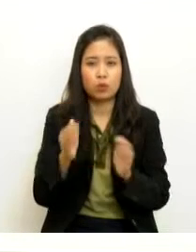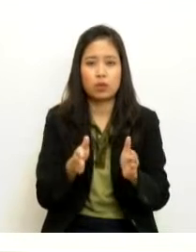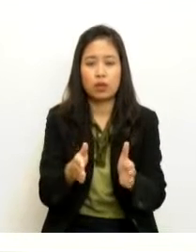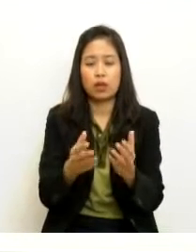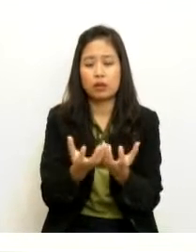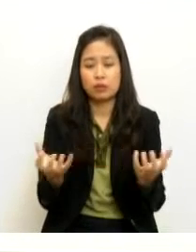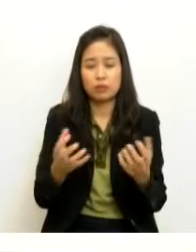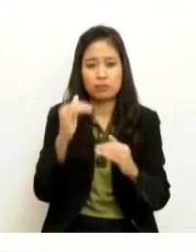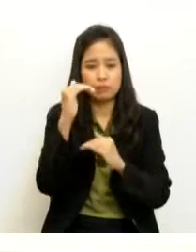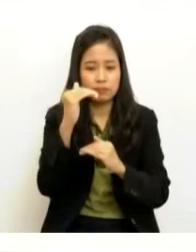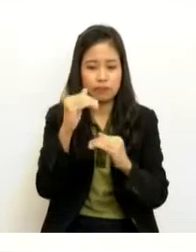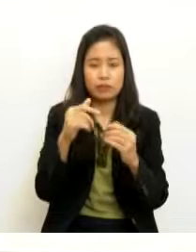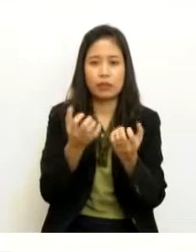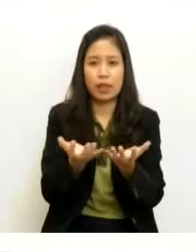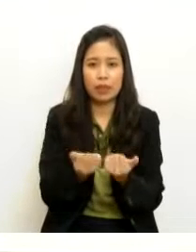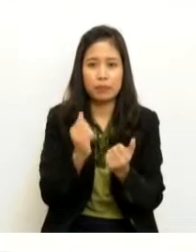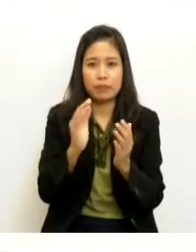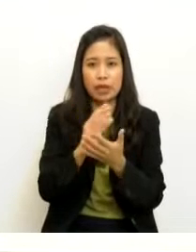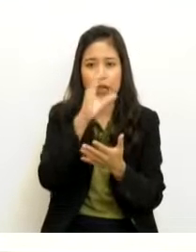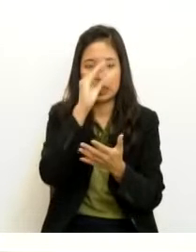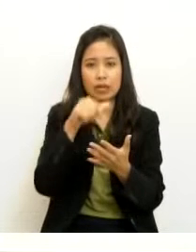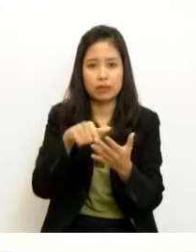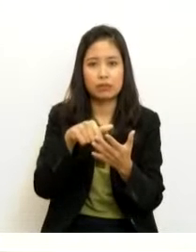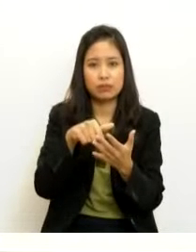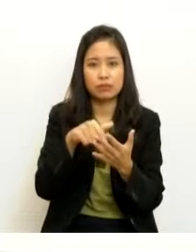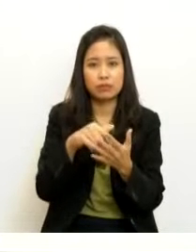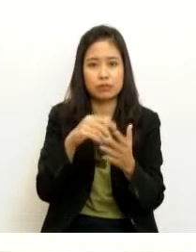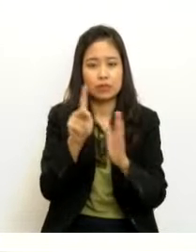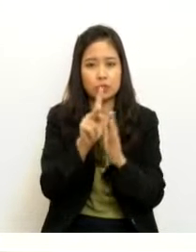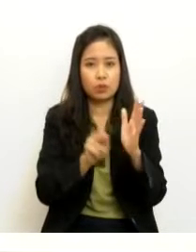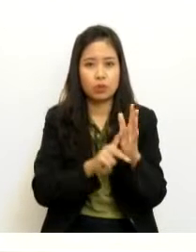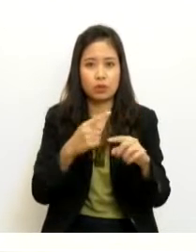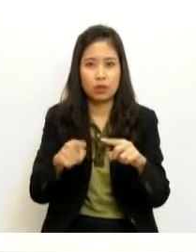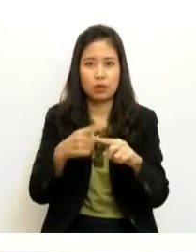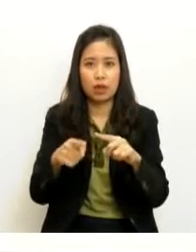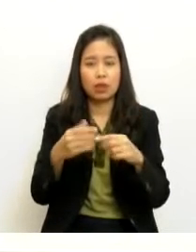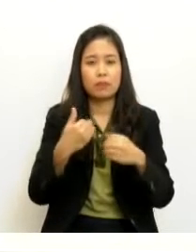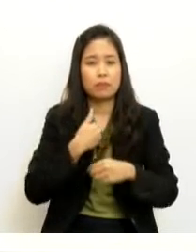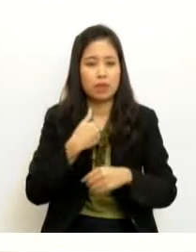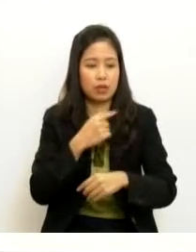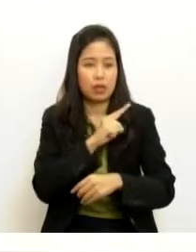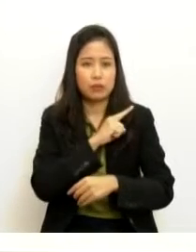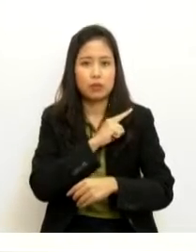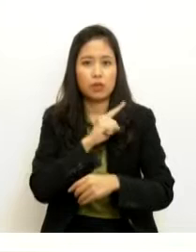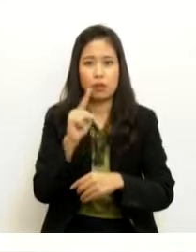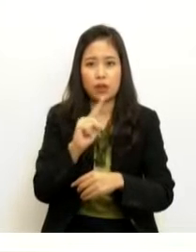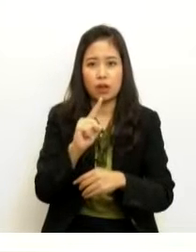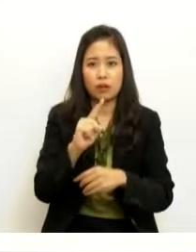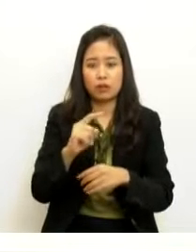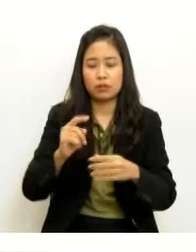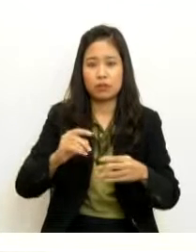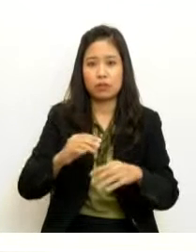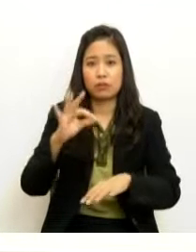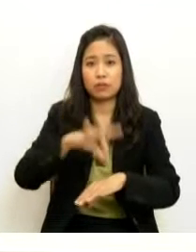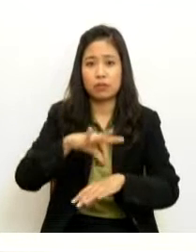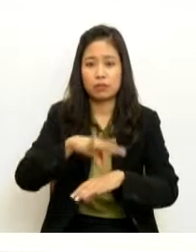การรับนักเรียนของแต่ละเขตพื้นที่และนอกจากนั้นยังมีภารกิจหนึ่งก็คือต้องมีหน้าที่ในการแต่งตั้งคณะกรร